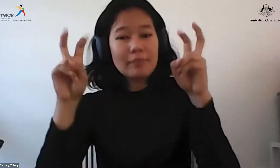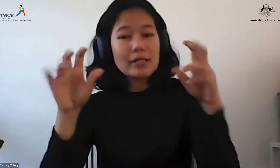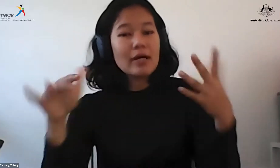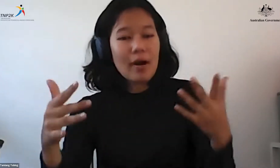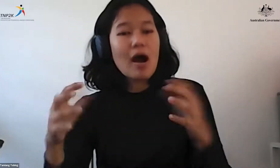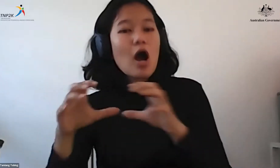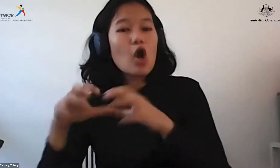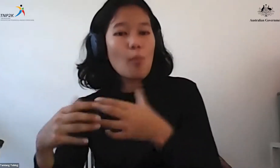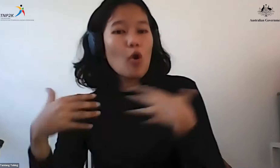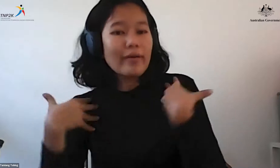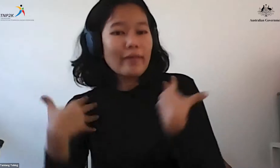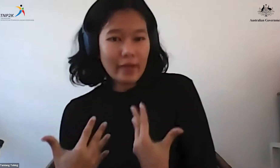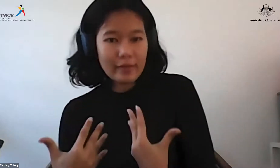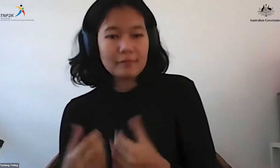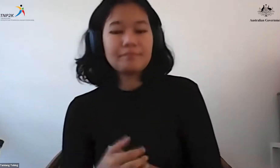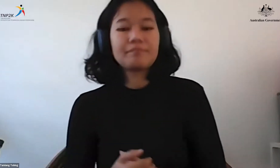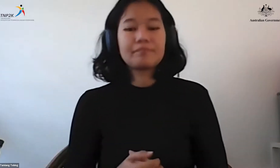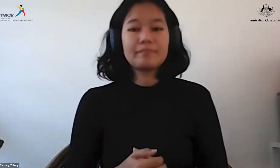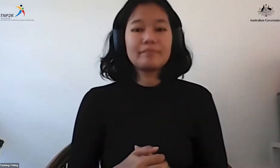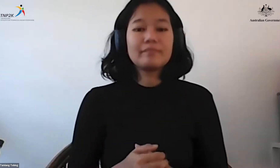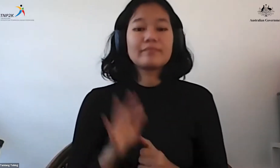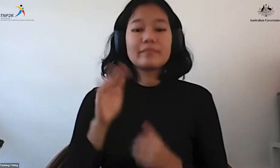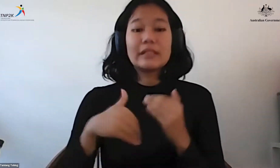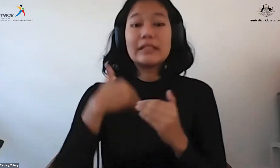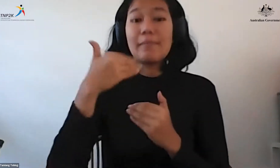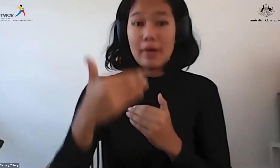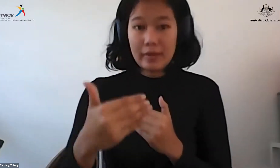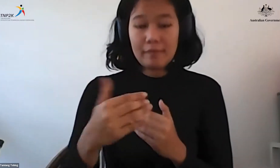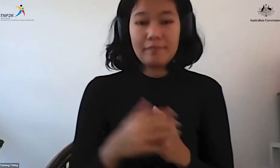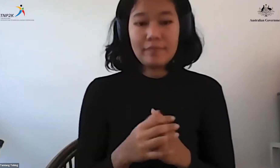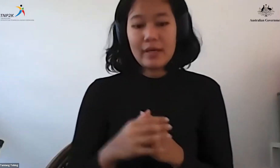rentan. Ke depan kami